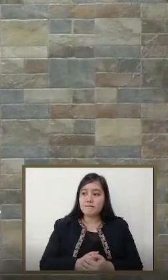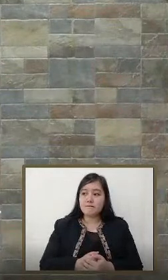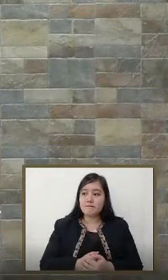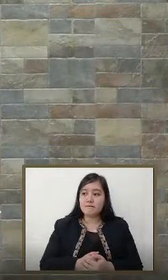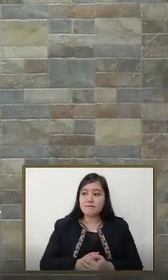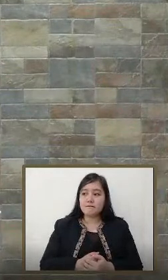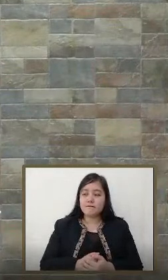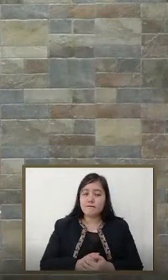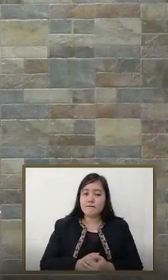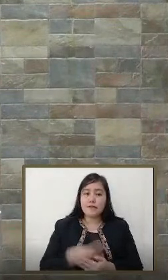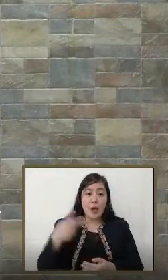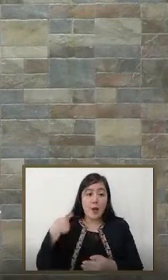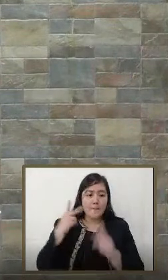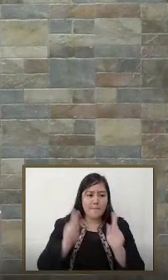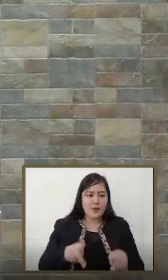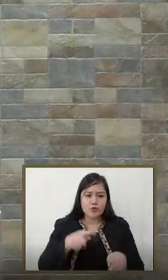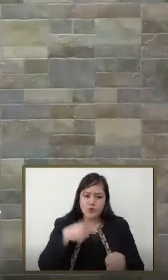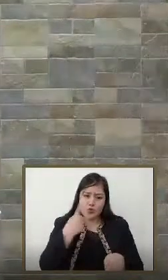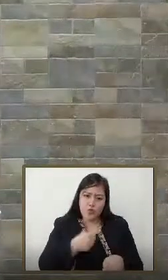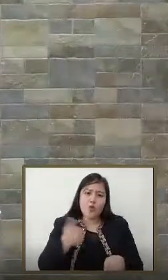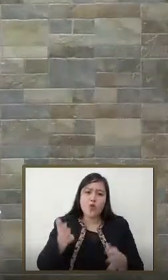know?